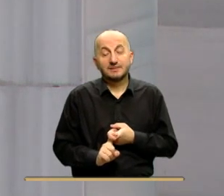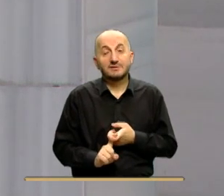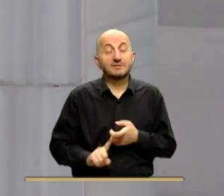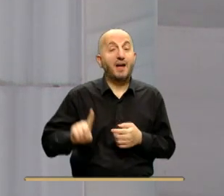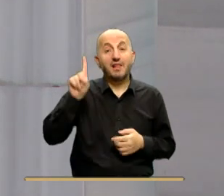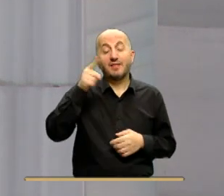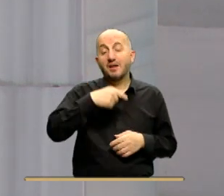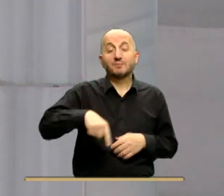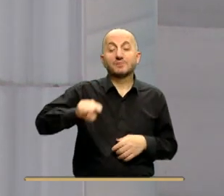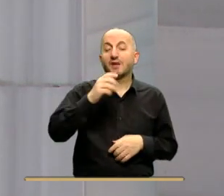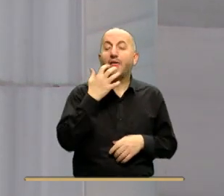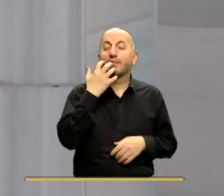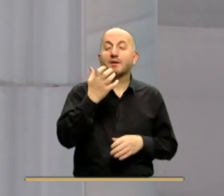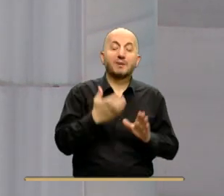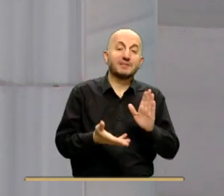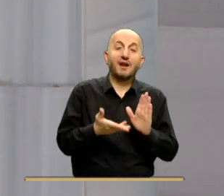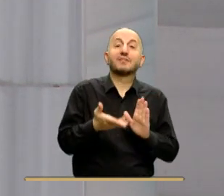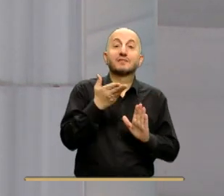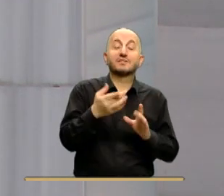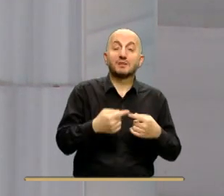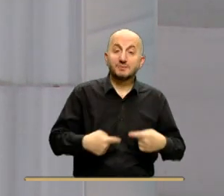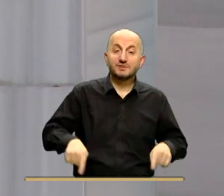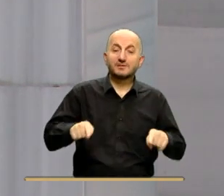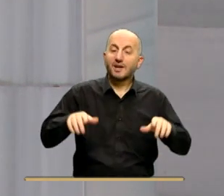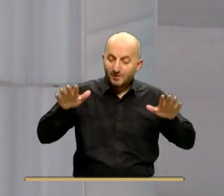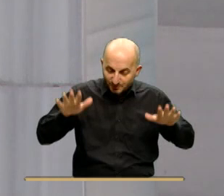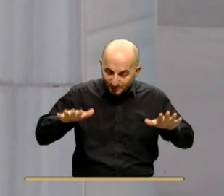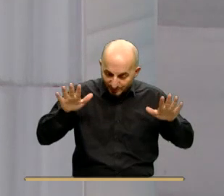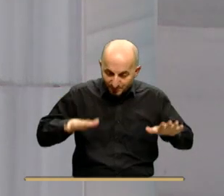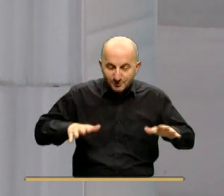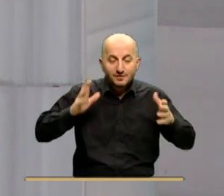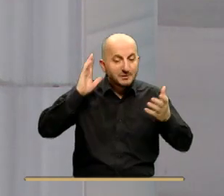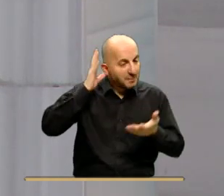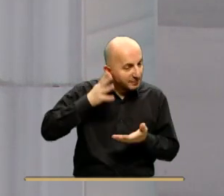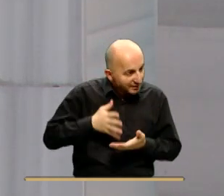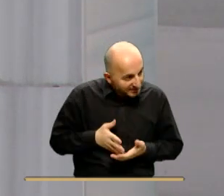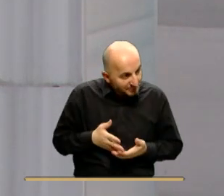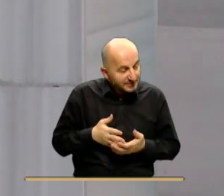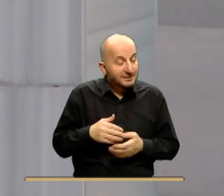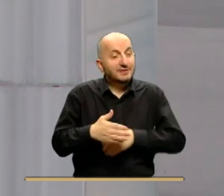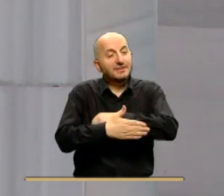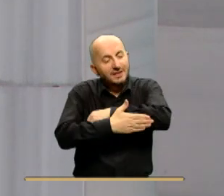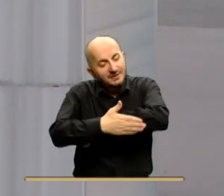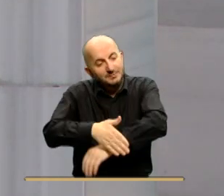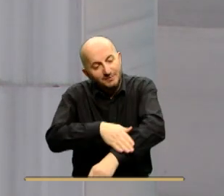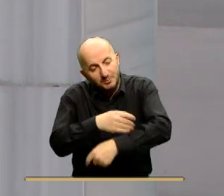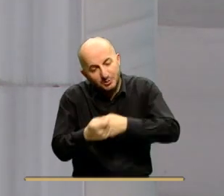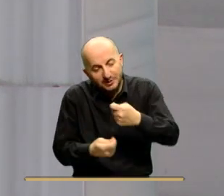Allah bize nimetini artırdıkça biz de kulluğumuzu, ibadetimizi, hayru